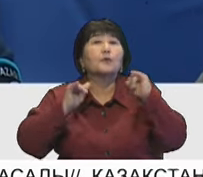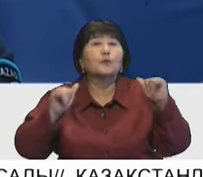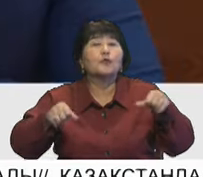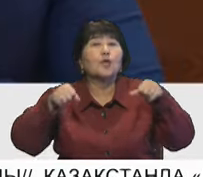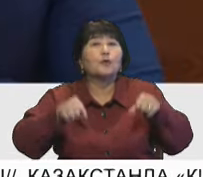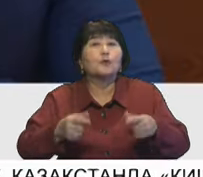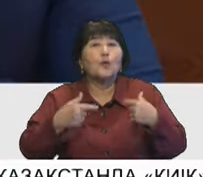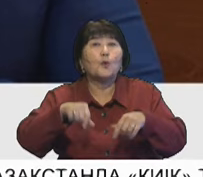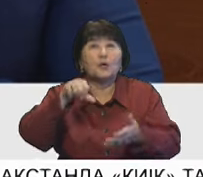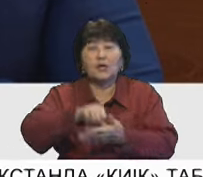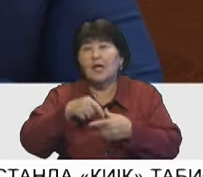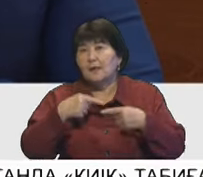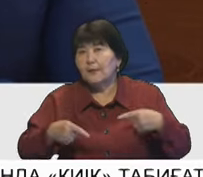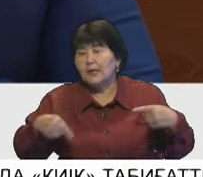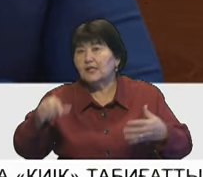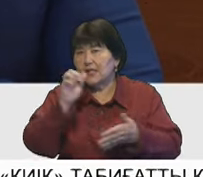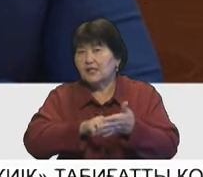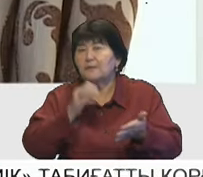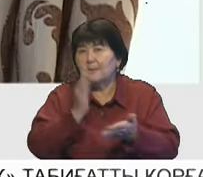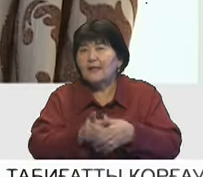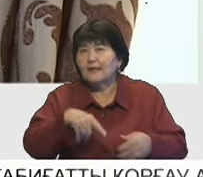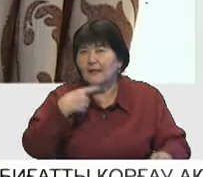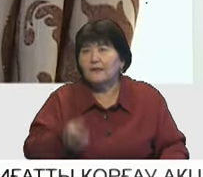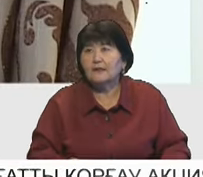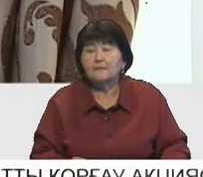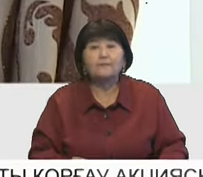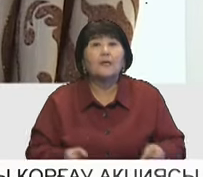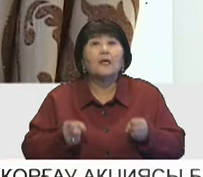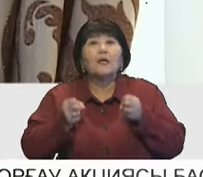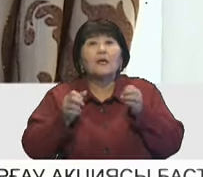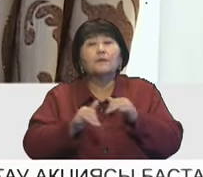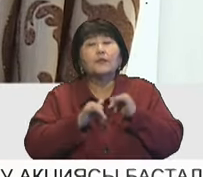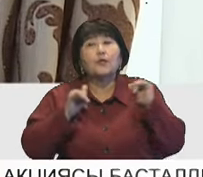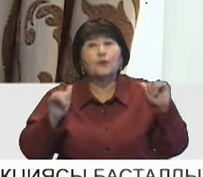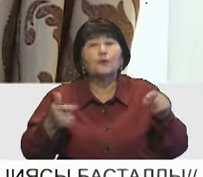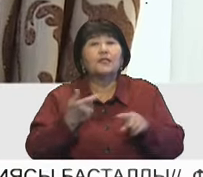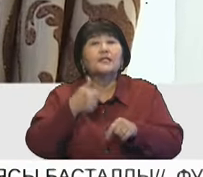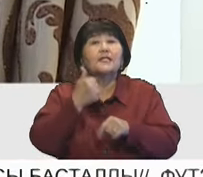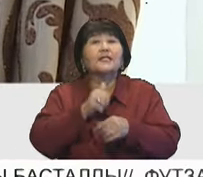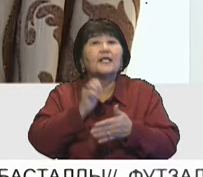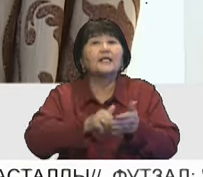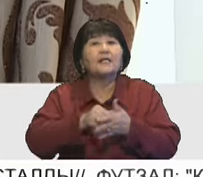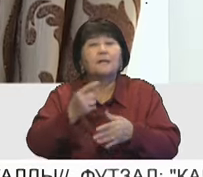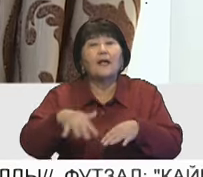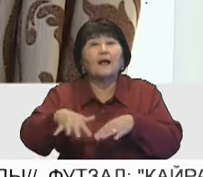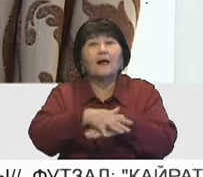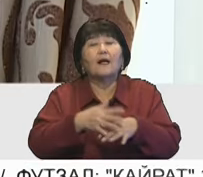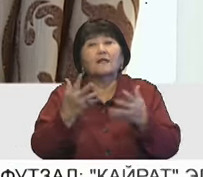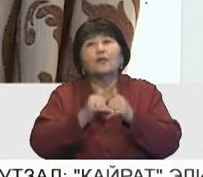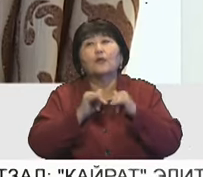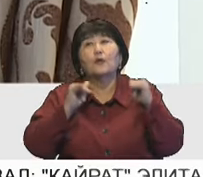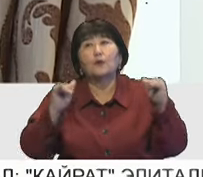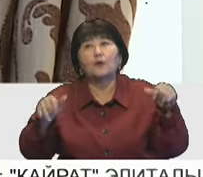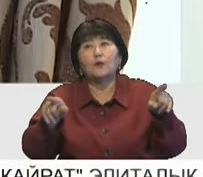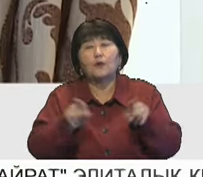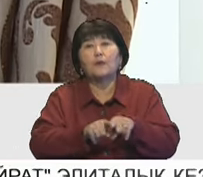құзырлы орган өкілі бірнеше себеп барын айтады. Қылмыстардың өсуінің негізгі себептерінің бірі халық санының көбеюіне байланысты